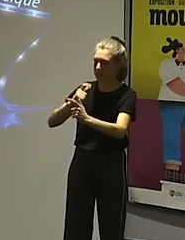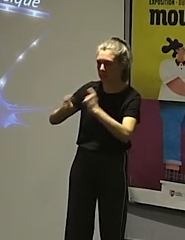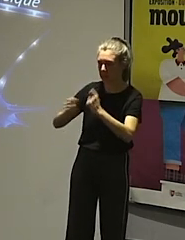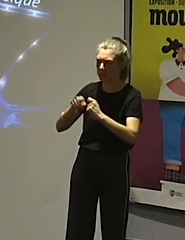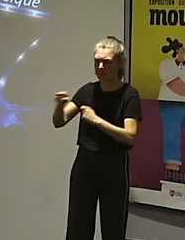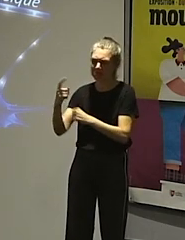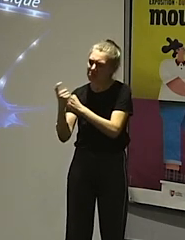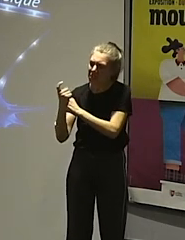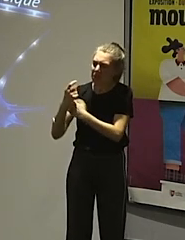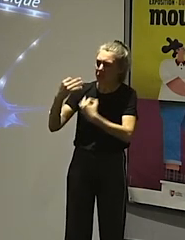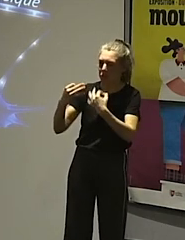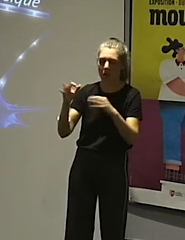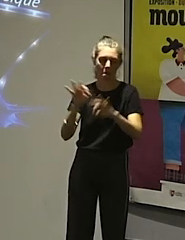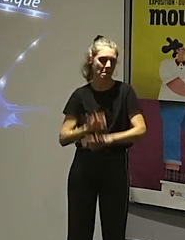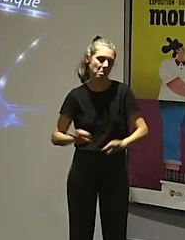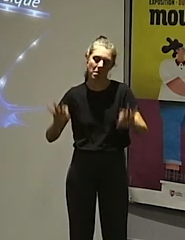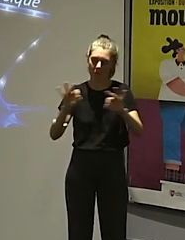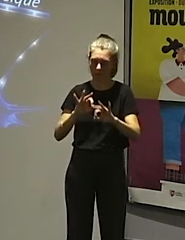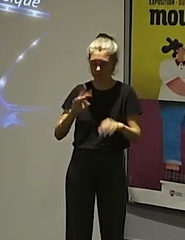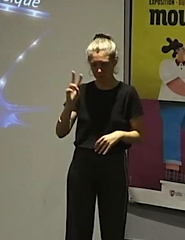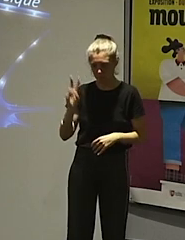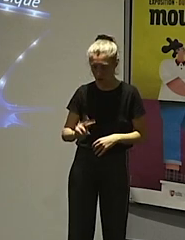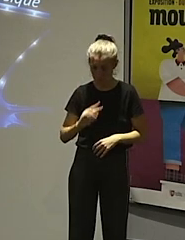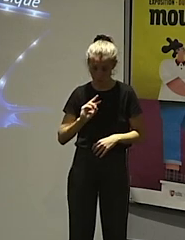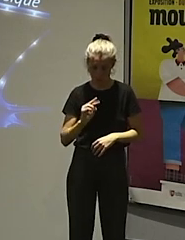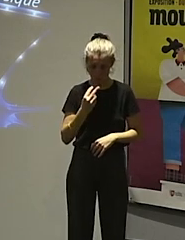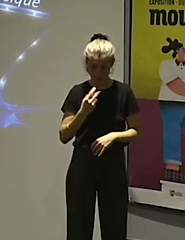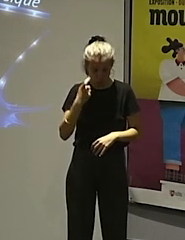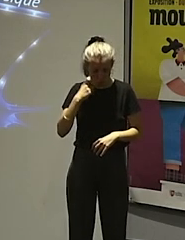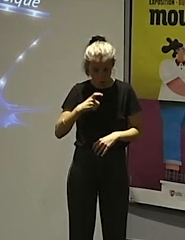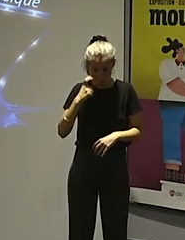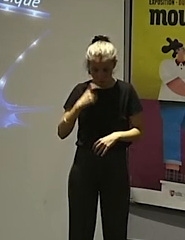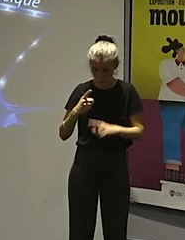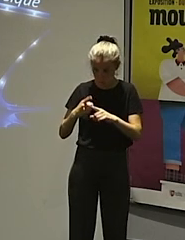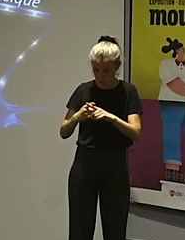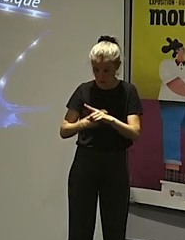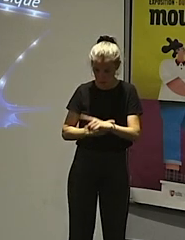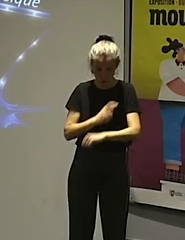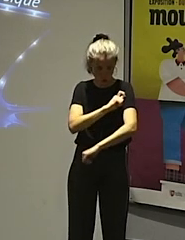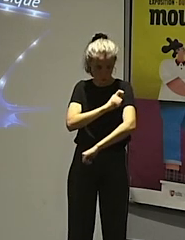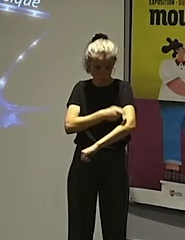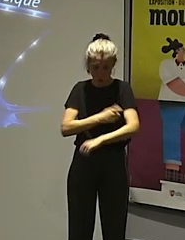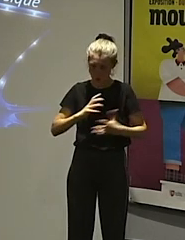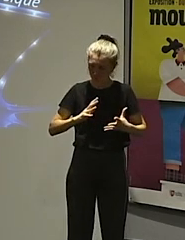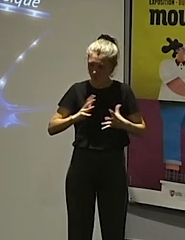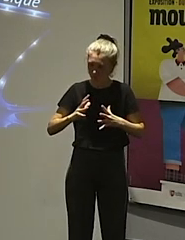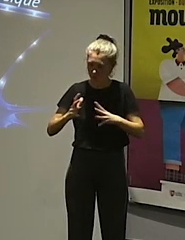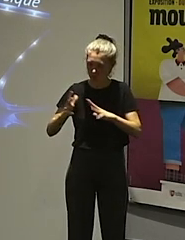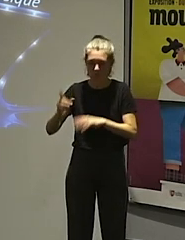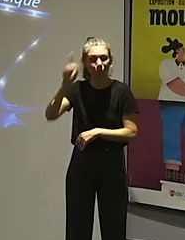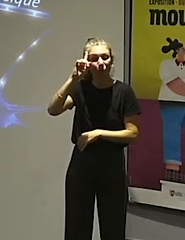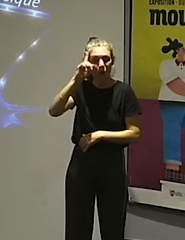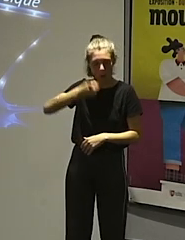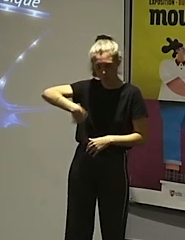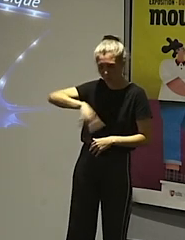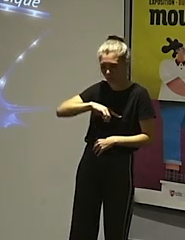Alors, donc, j'ai pris réellement conscience de mes progrès en activité physique parce qu'on a fait un carnet de